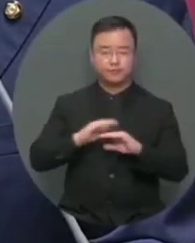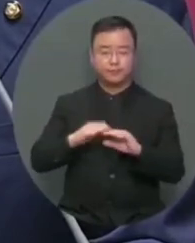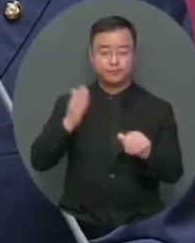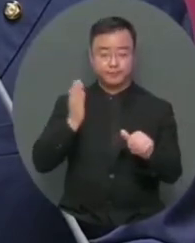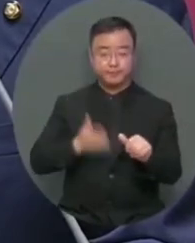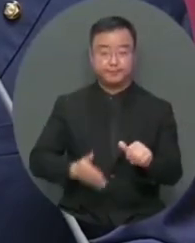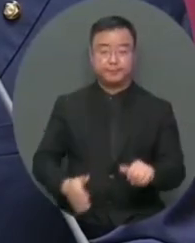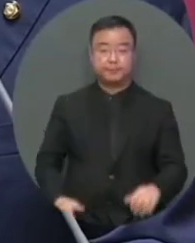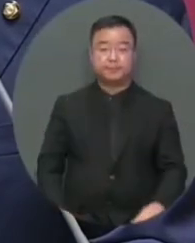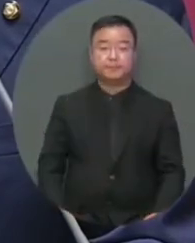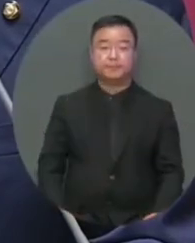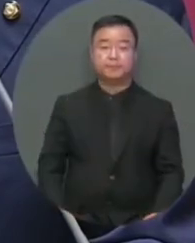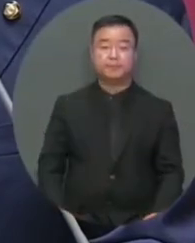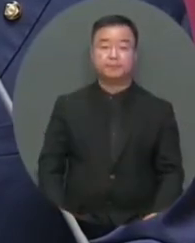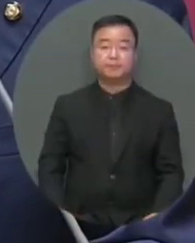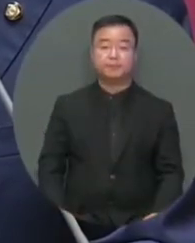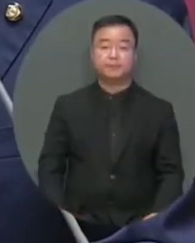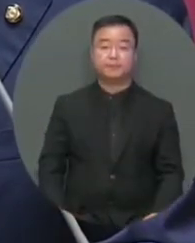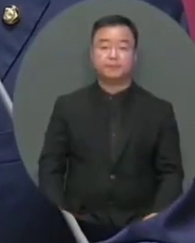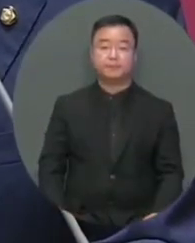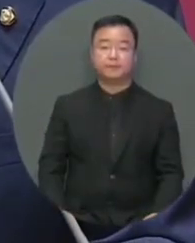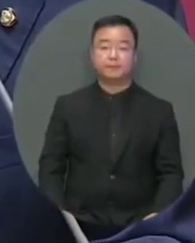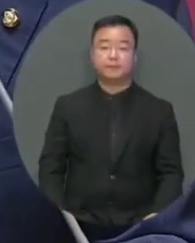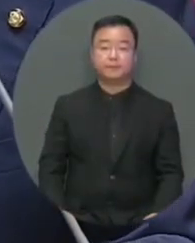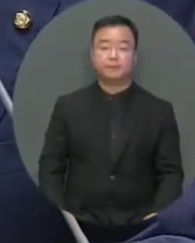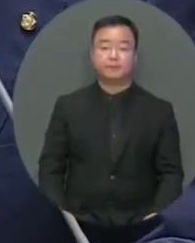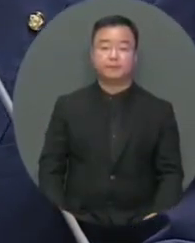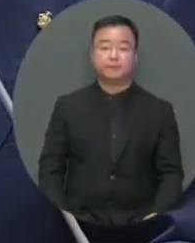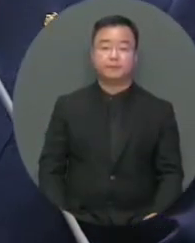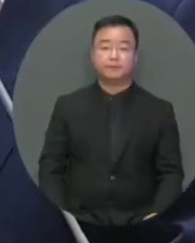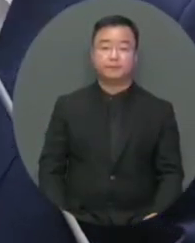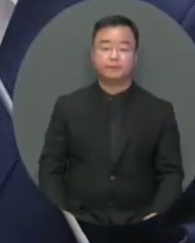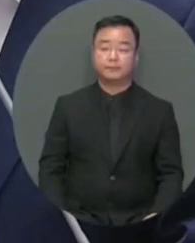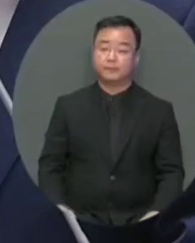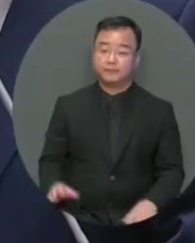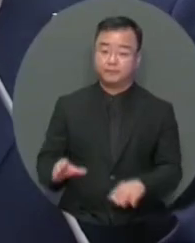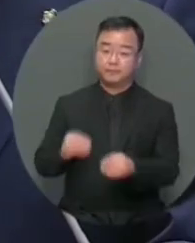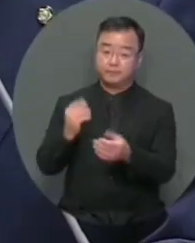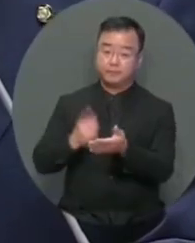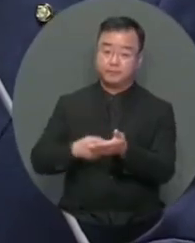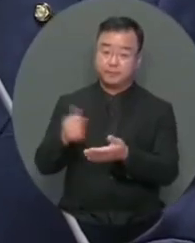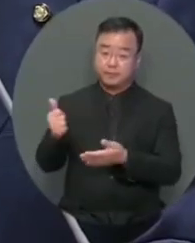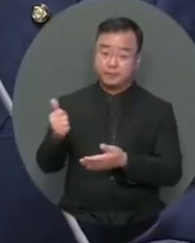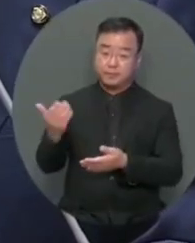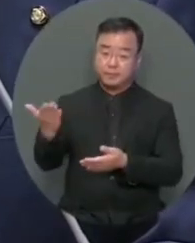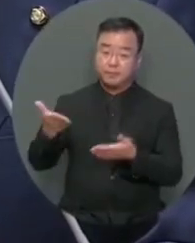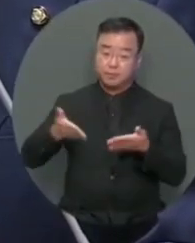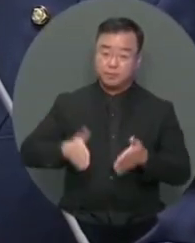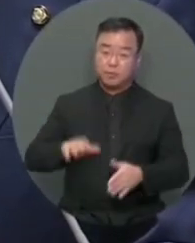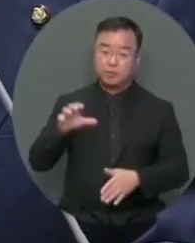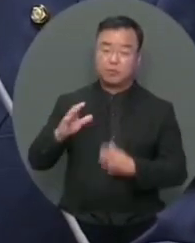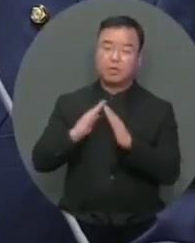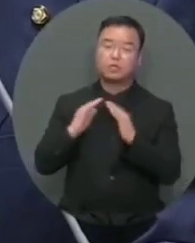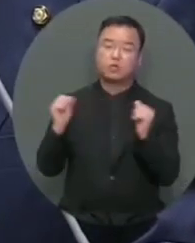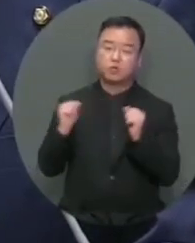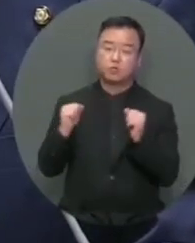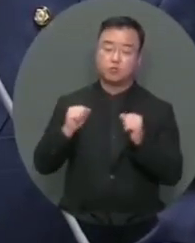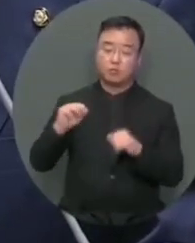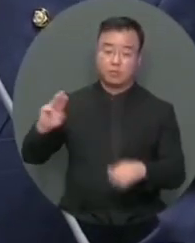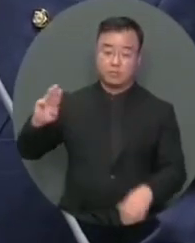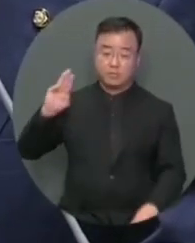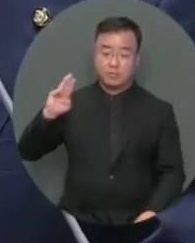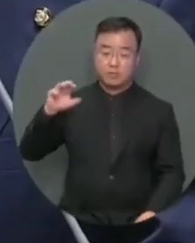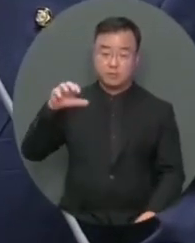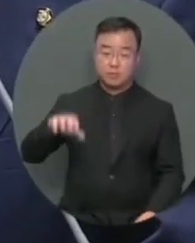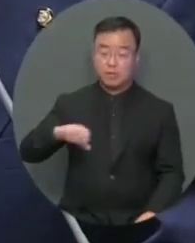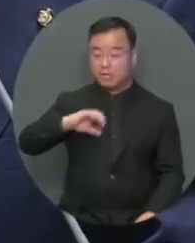주시도록 그렇게 좀 도와주셨으면 좋겠습니다. 총리님, 저 총리님 고향인 전북의 새만금 개발 예산도 이번에